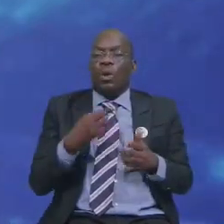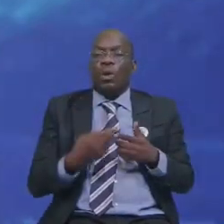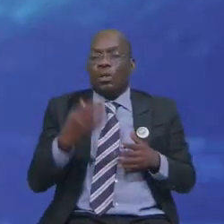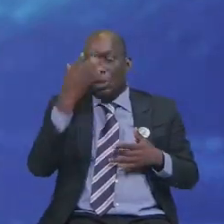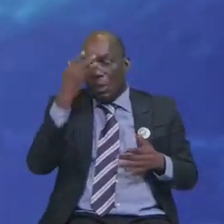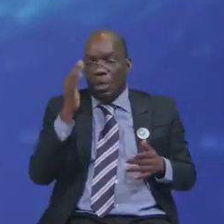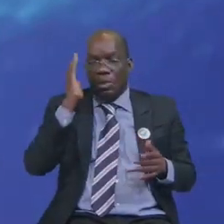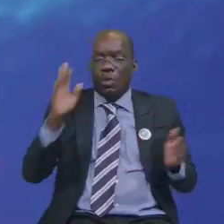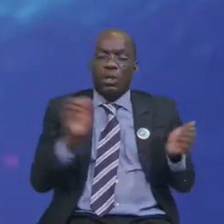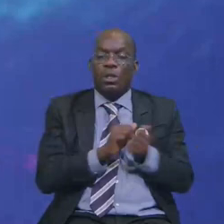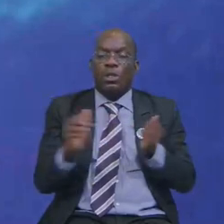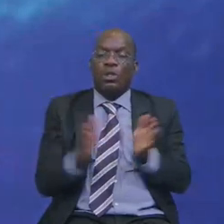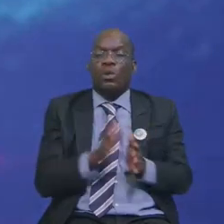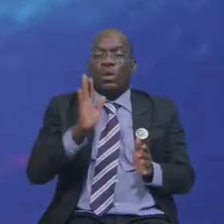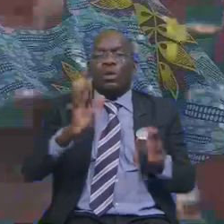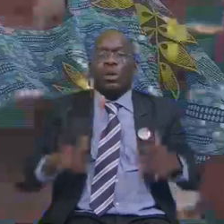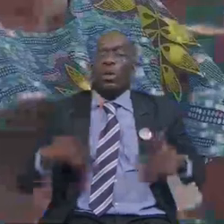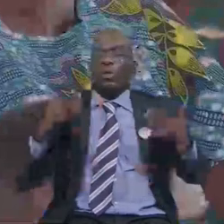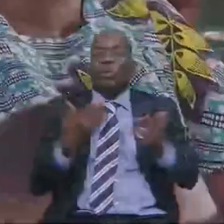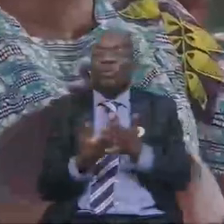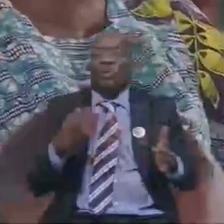n'achève au nom de Jésus